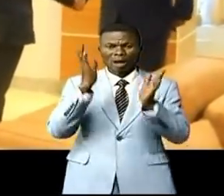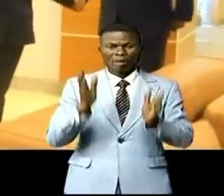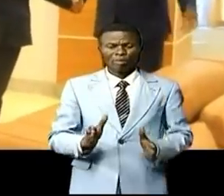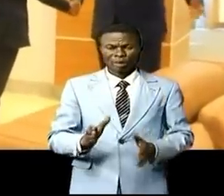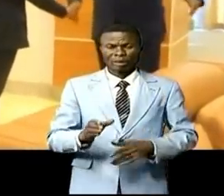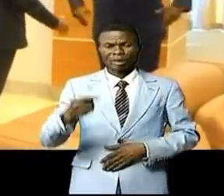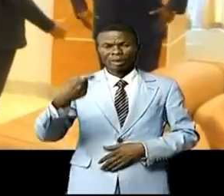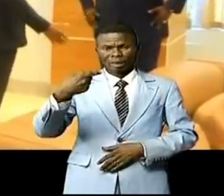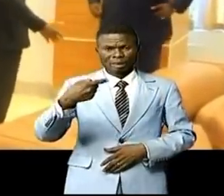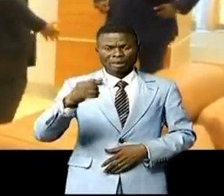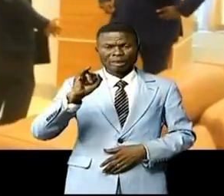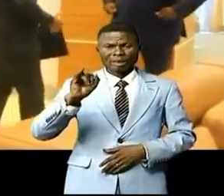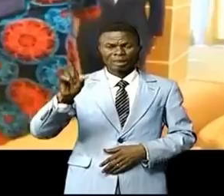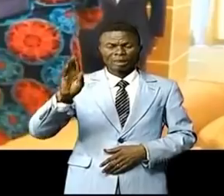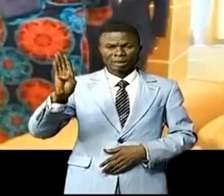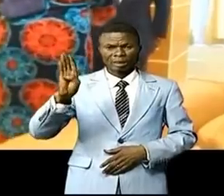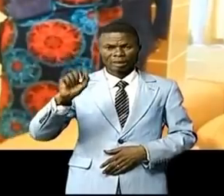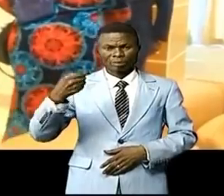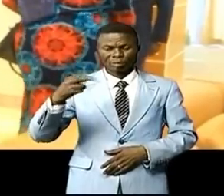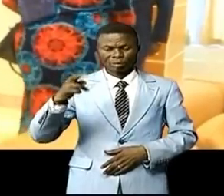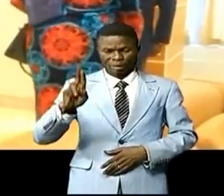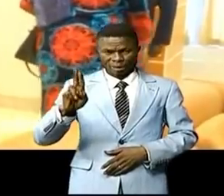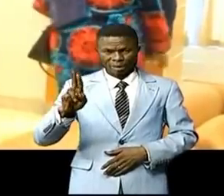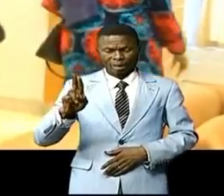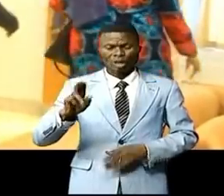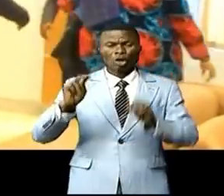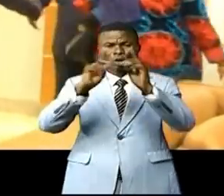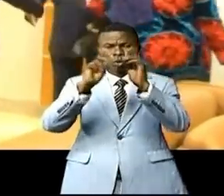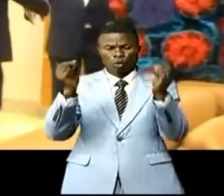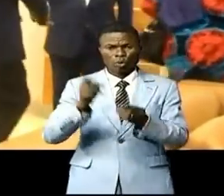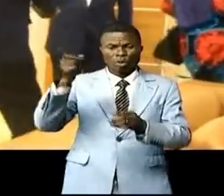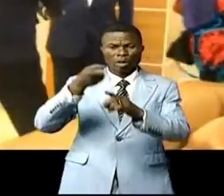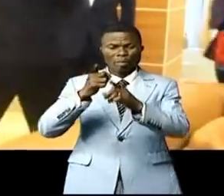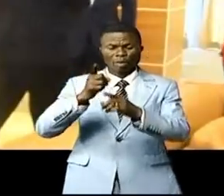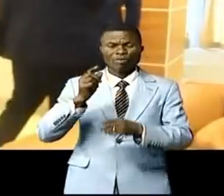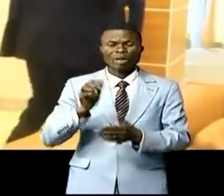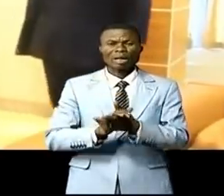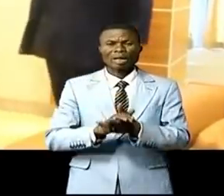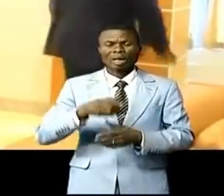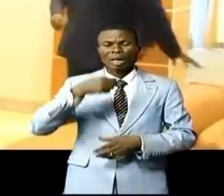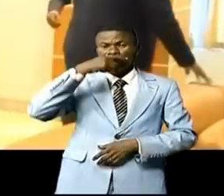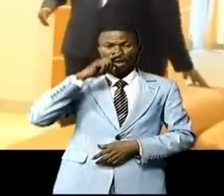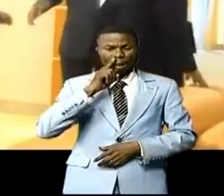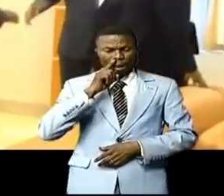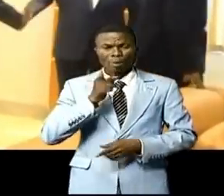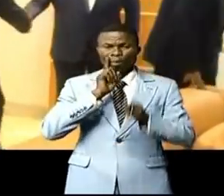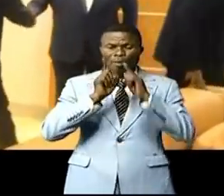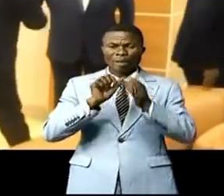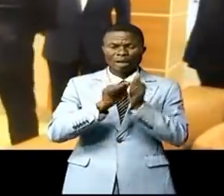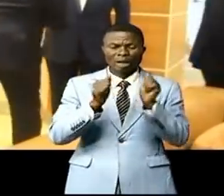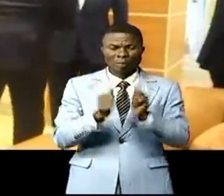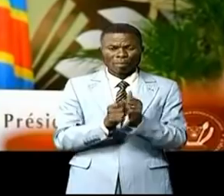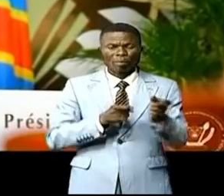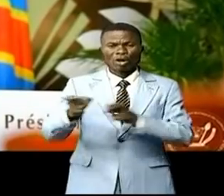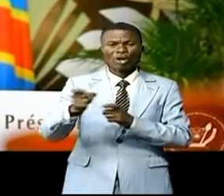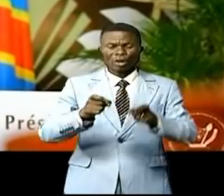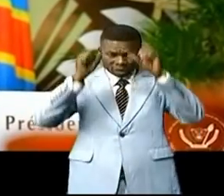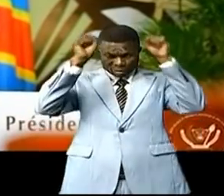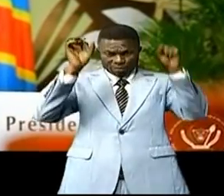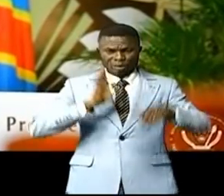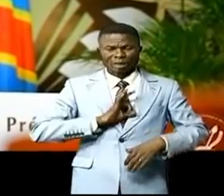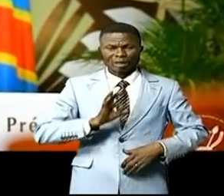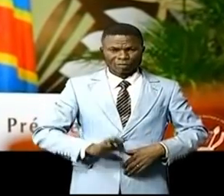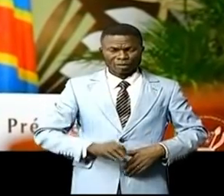Gilberto De Piada de Verissimo, cette délégation venue du Gabon a inscrit cette visite autour du mandat du chef de l'État,